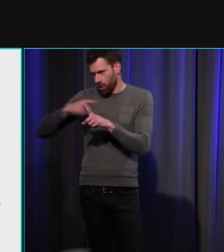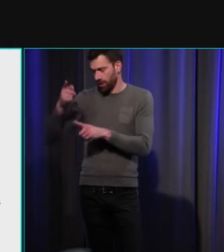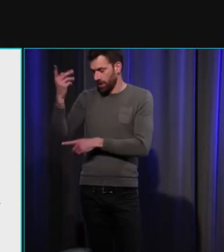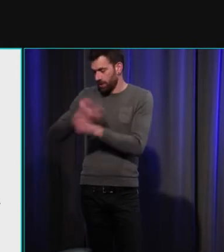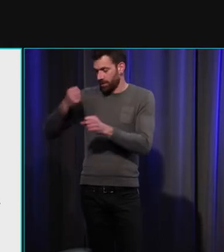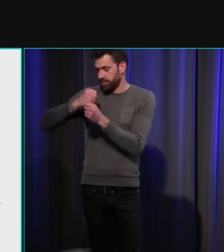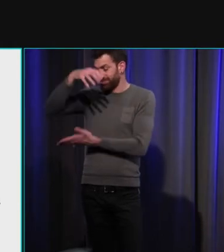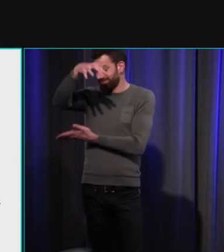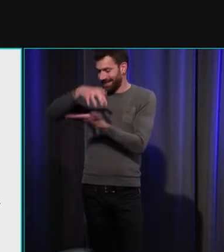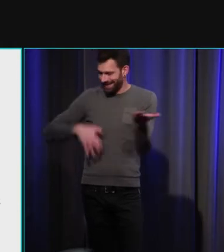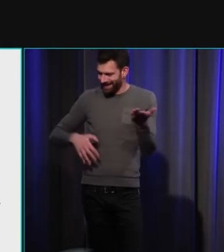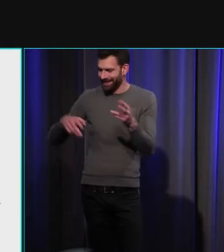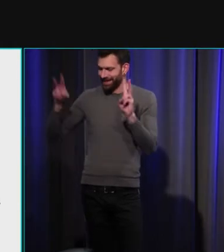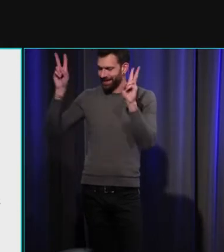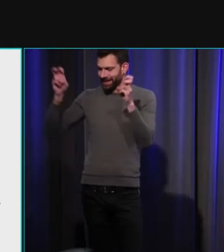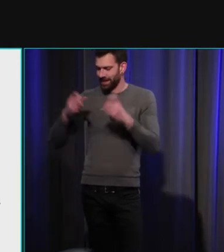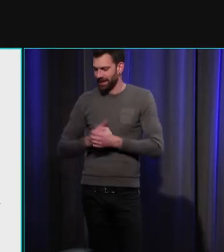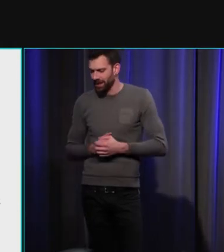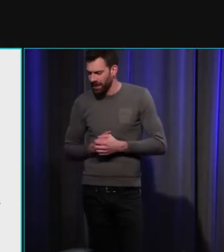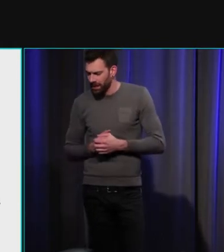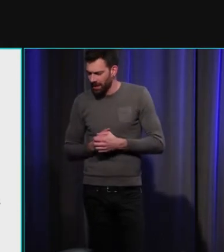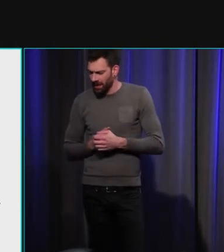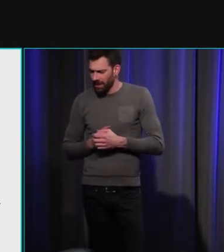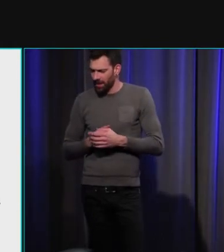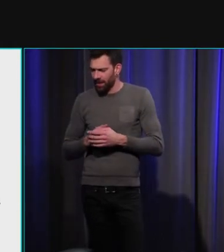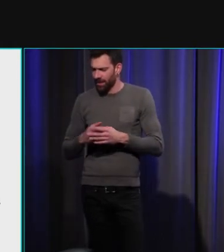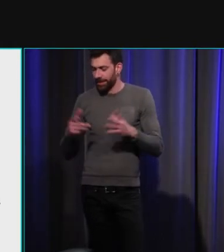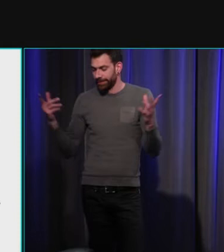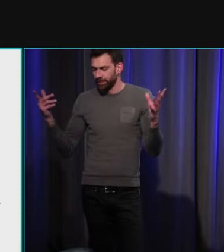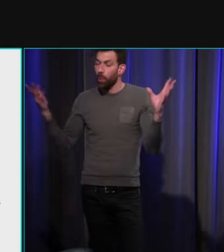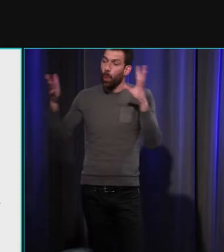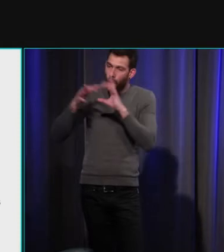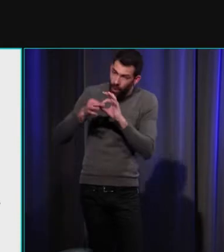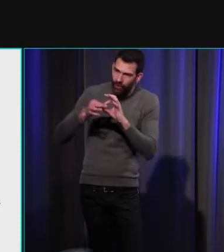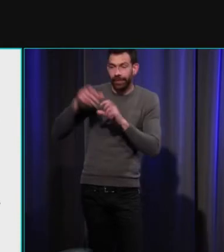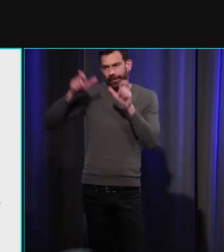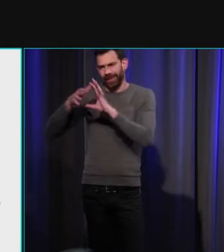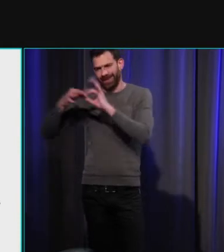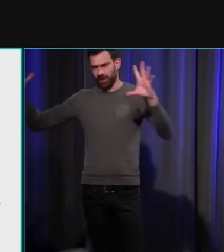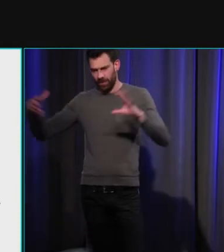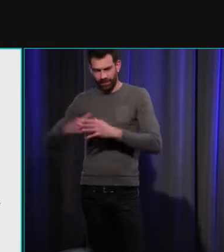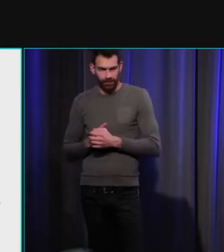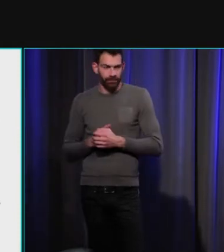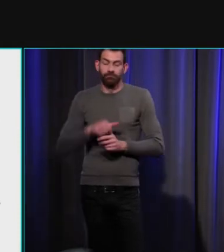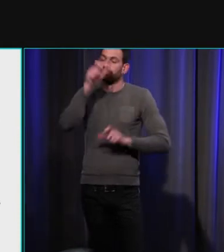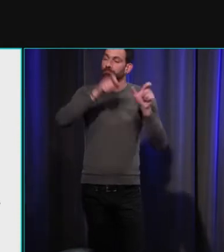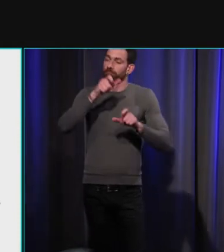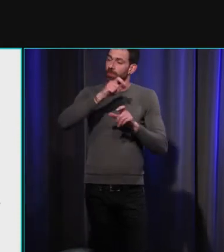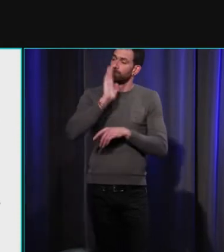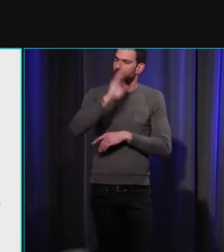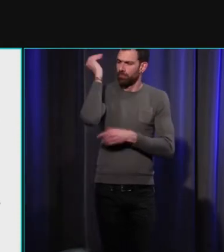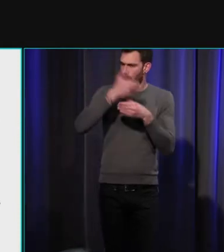concordance des discordants alors dans la tête des hommes du moyen âge l'éclair les